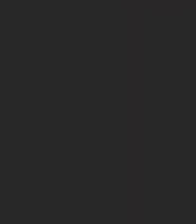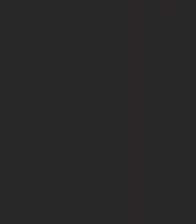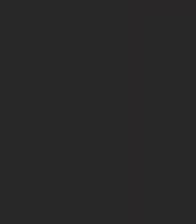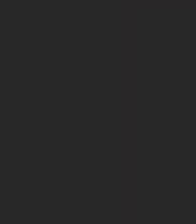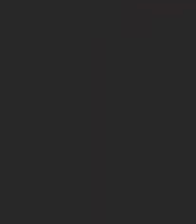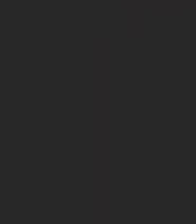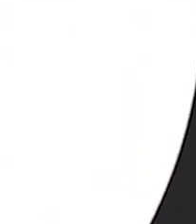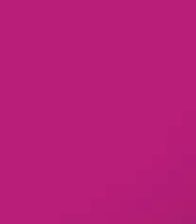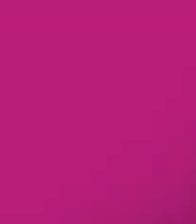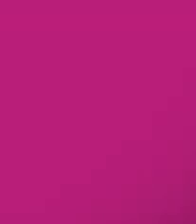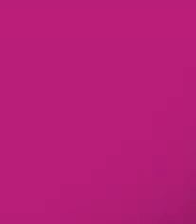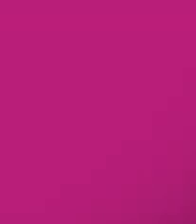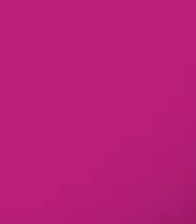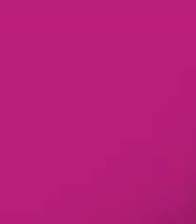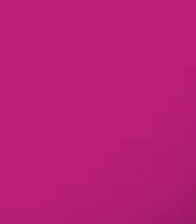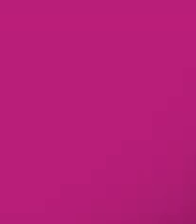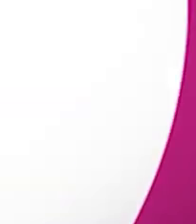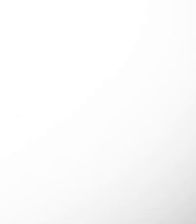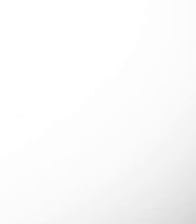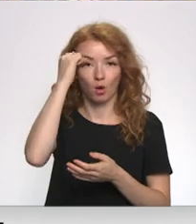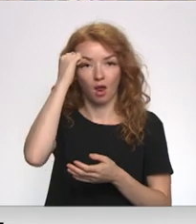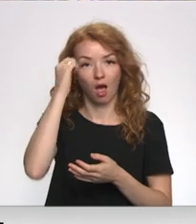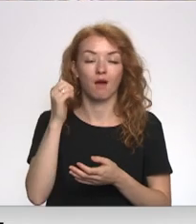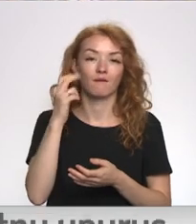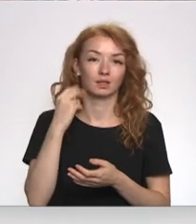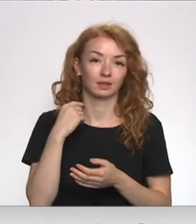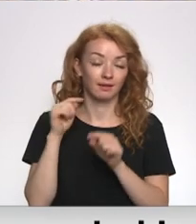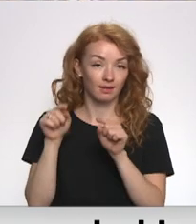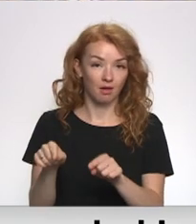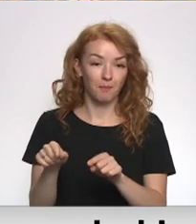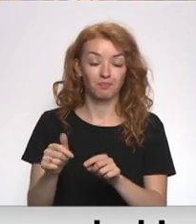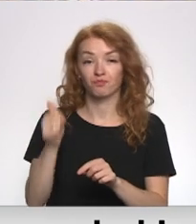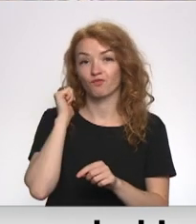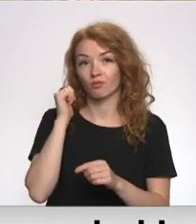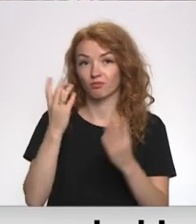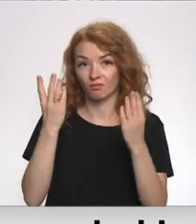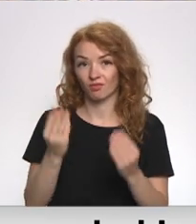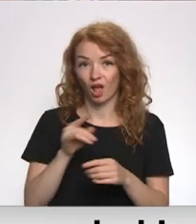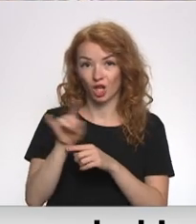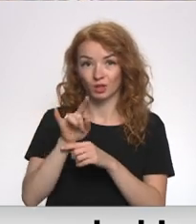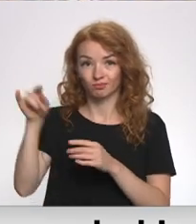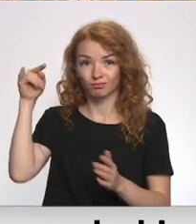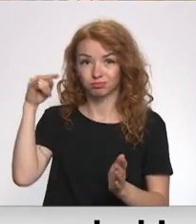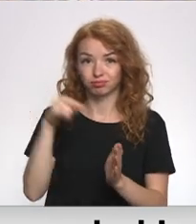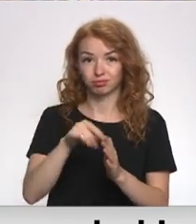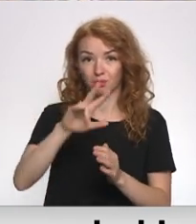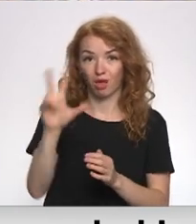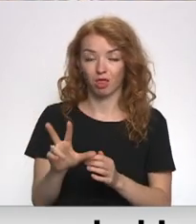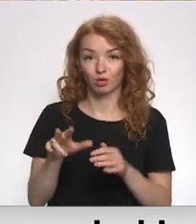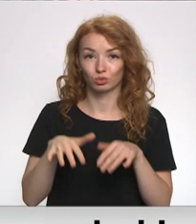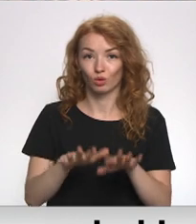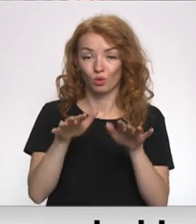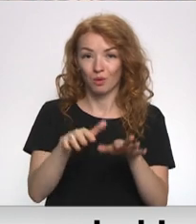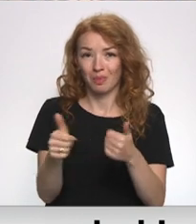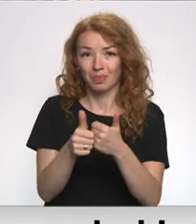Re, viss ēters ir te! Bet pēc vakar notikušās nokritušās lidmašīnas Baltijas jūrā netālu